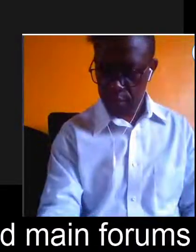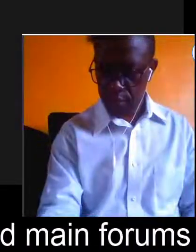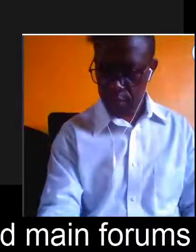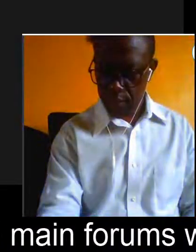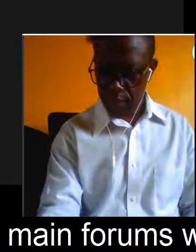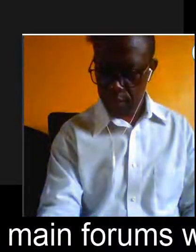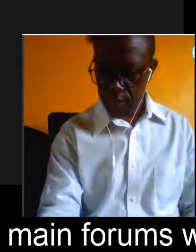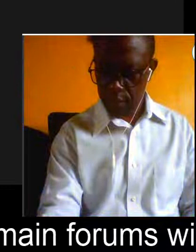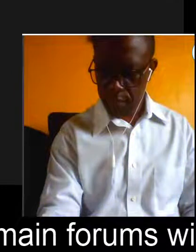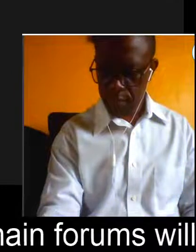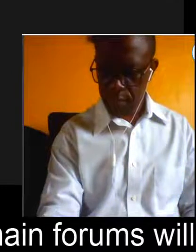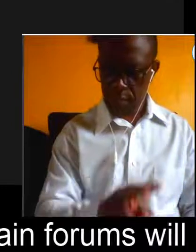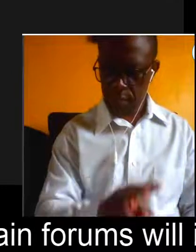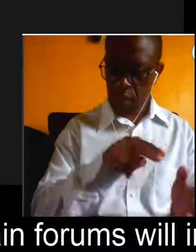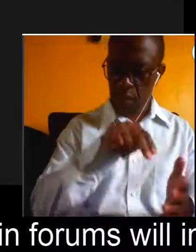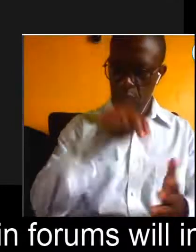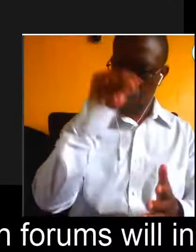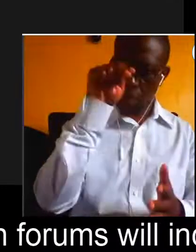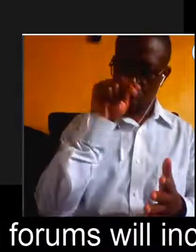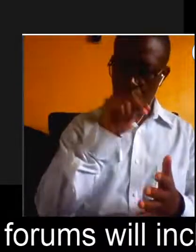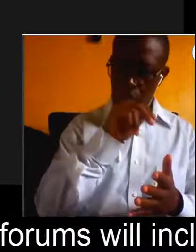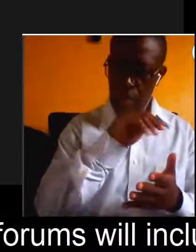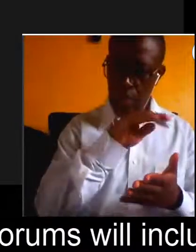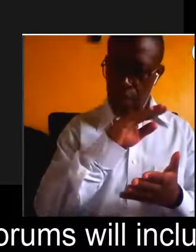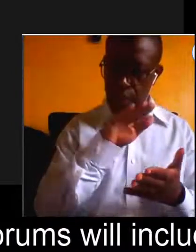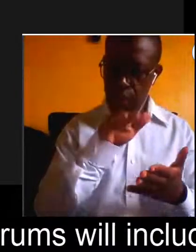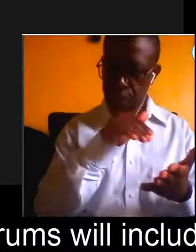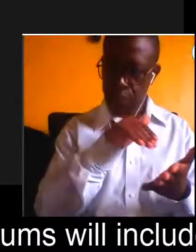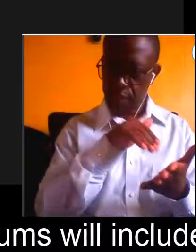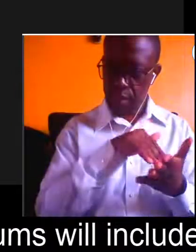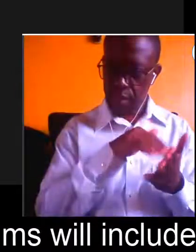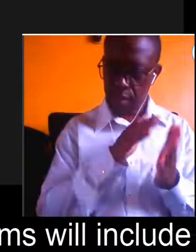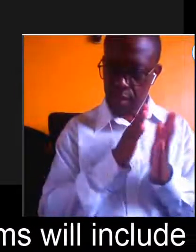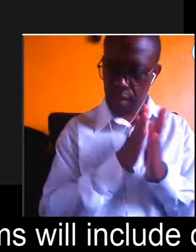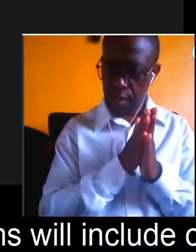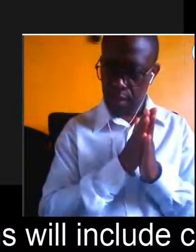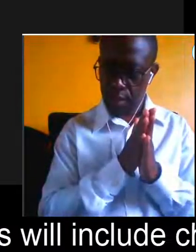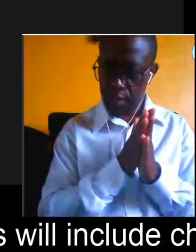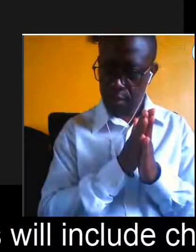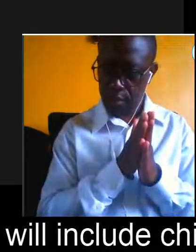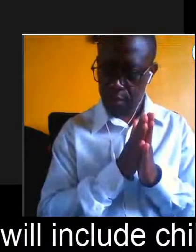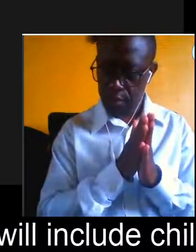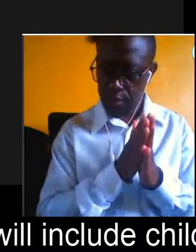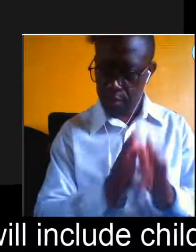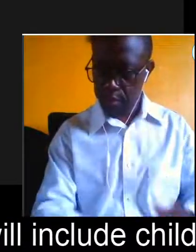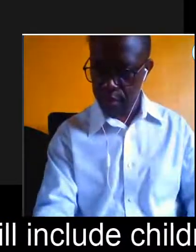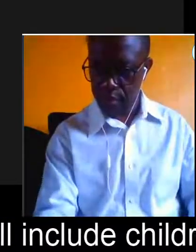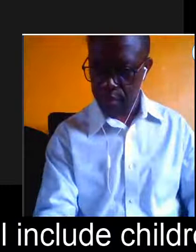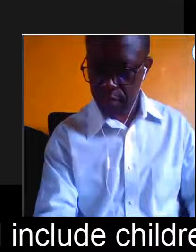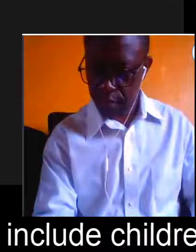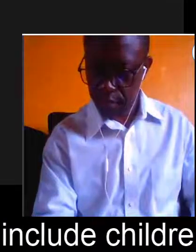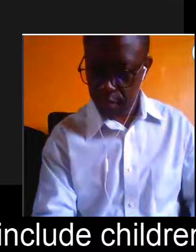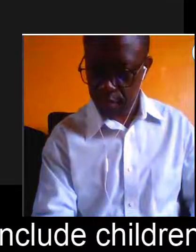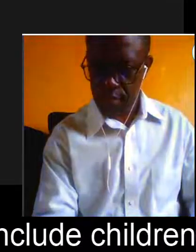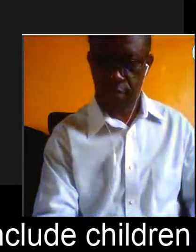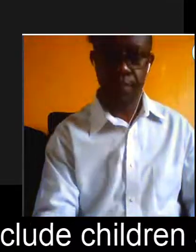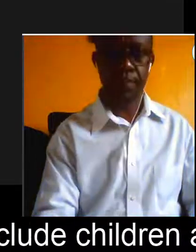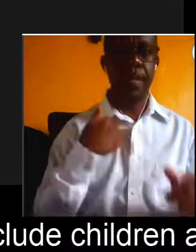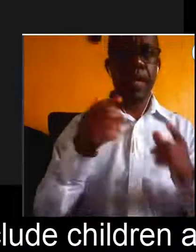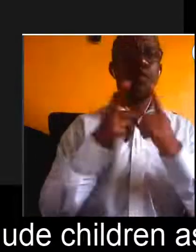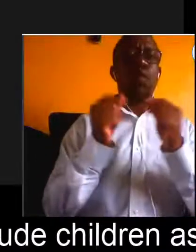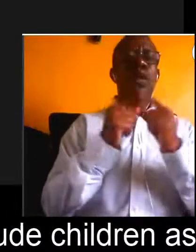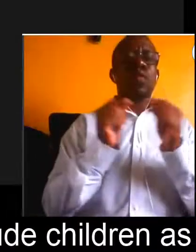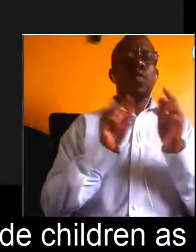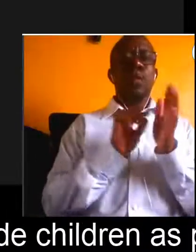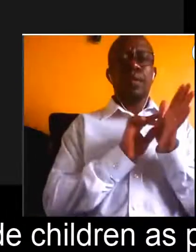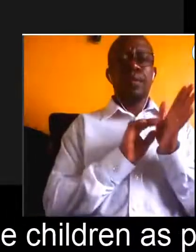enfants au niveau des villes avec de quoi à manger. C'est là où on demande, c'est là où la situation de la matériellement aggravée à